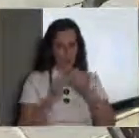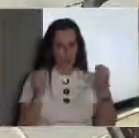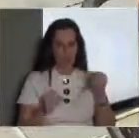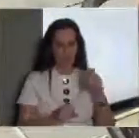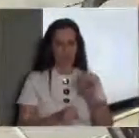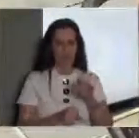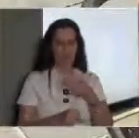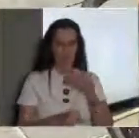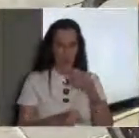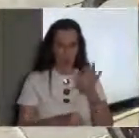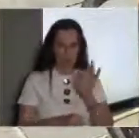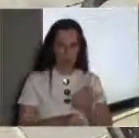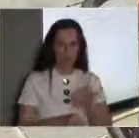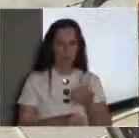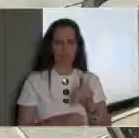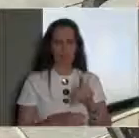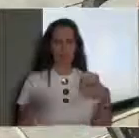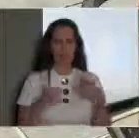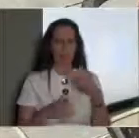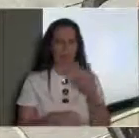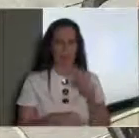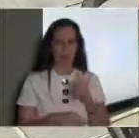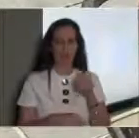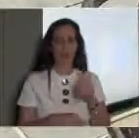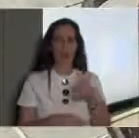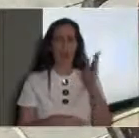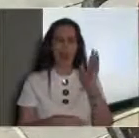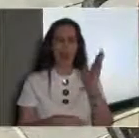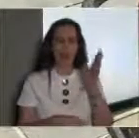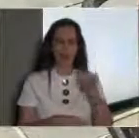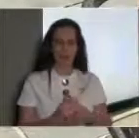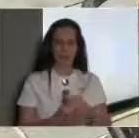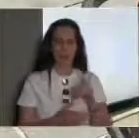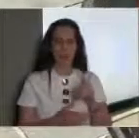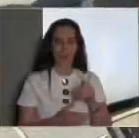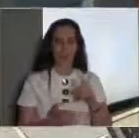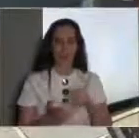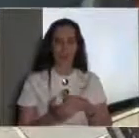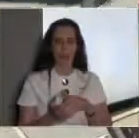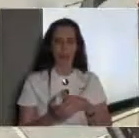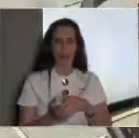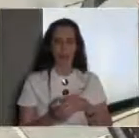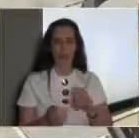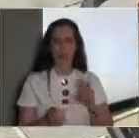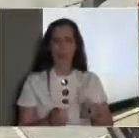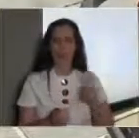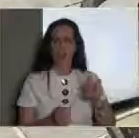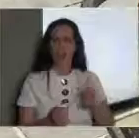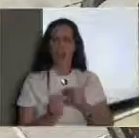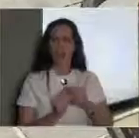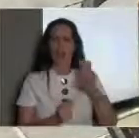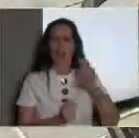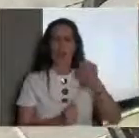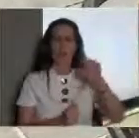רודף את התורה, את היהודים, את עמך ישראל, הוא עמלקי ערב רב, הוא הנין, הנכד של